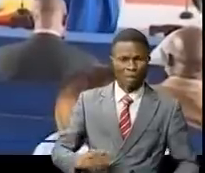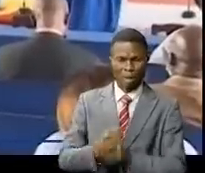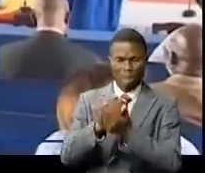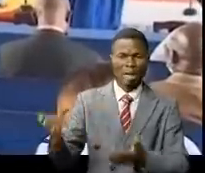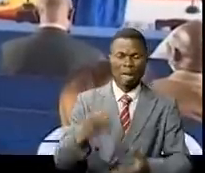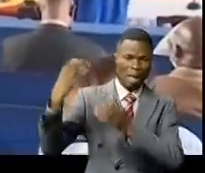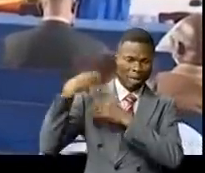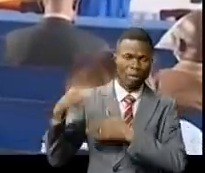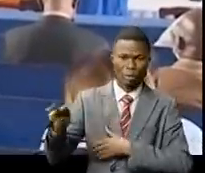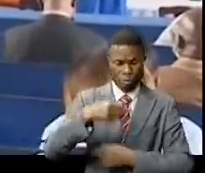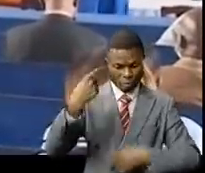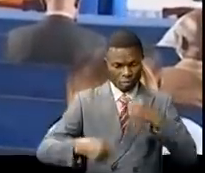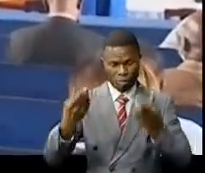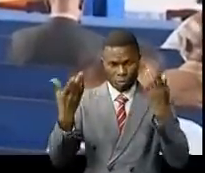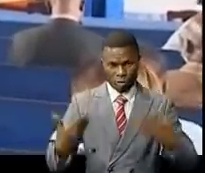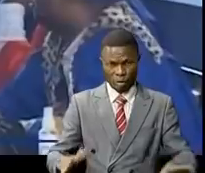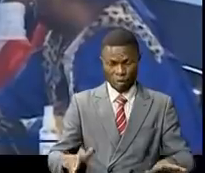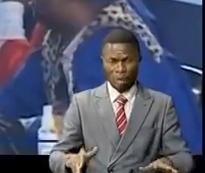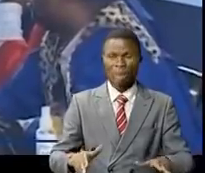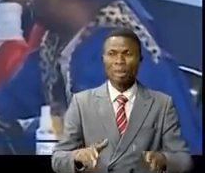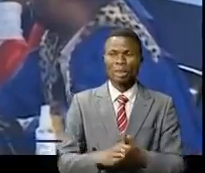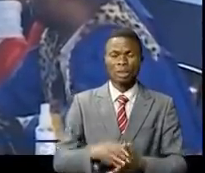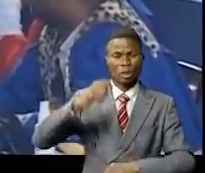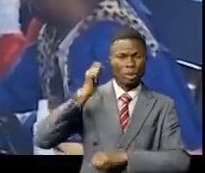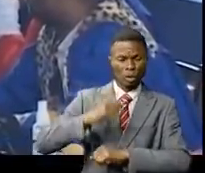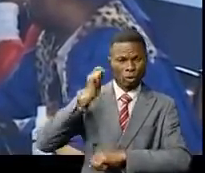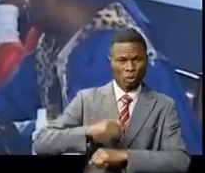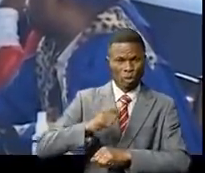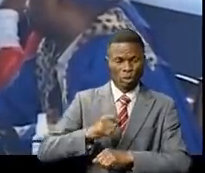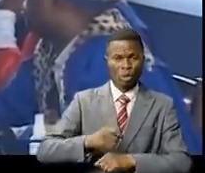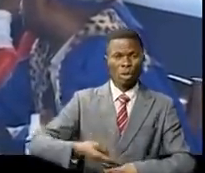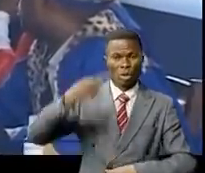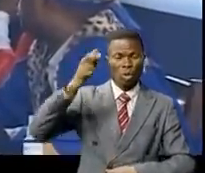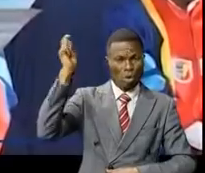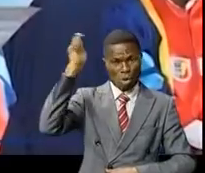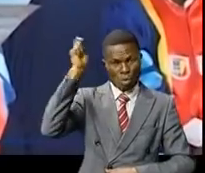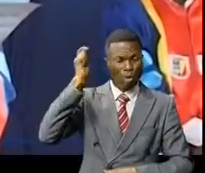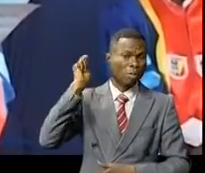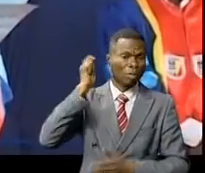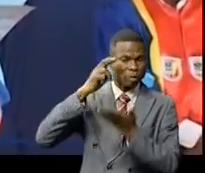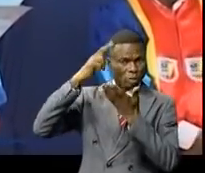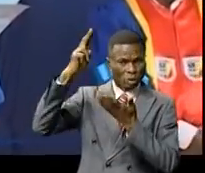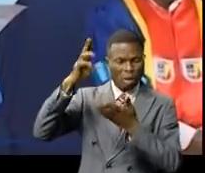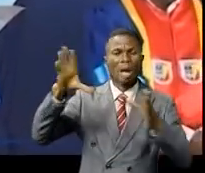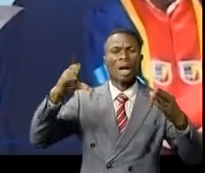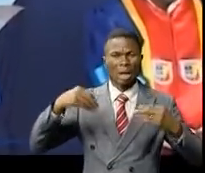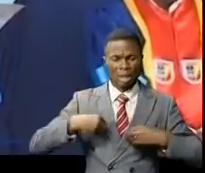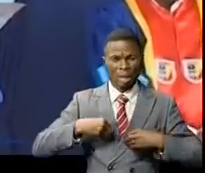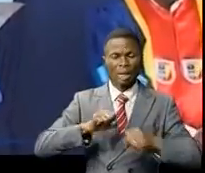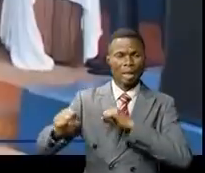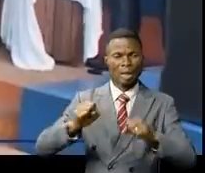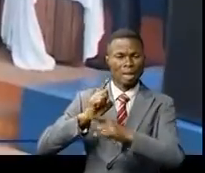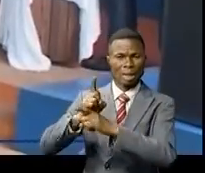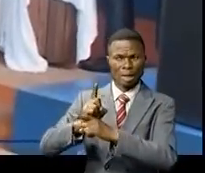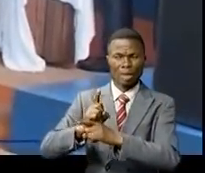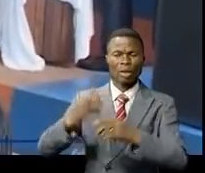après débats et délibérations à huis clos les jury composé d'éminents professeurs d'université a jugé recevable la thèse rédigé